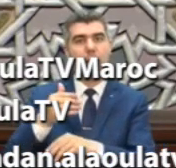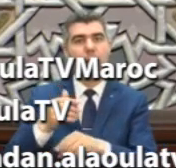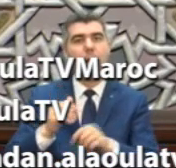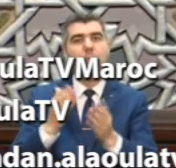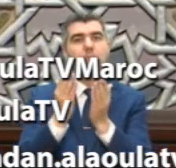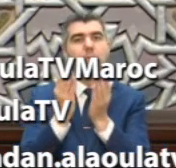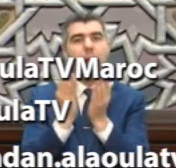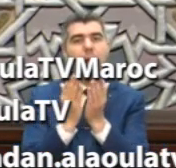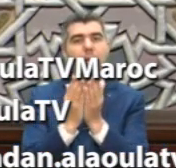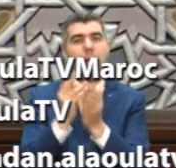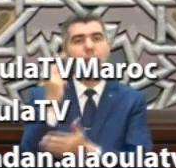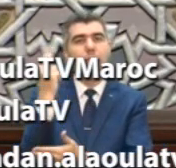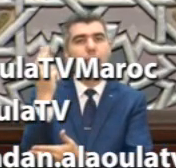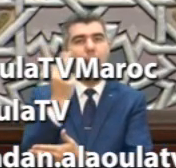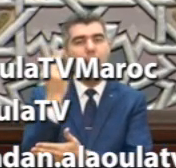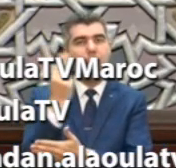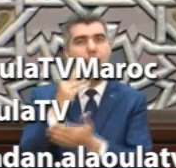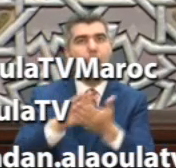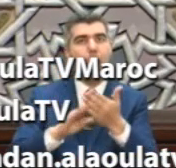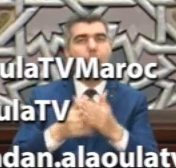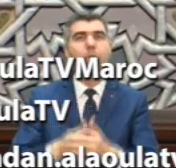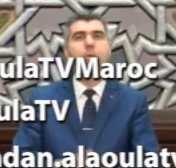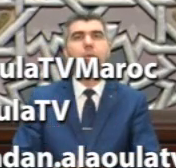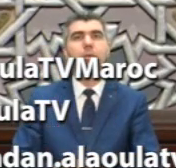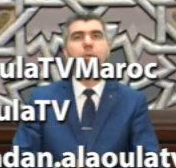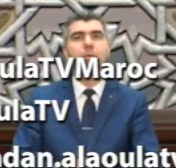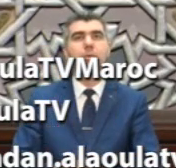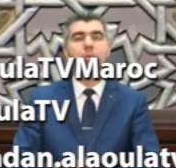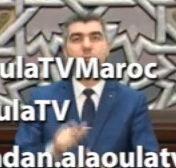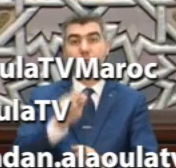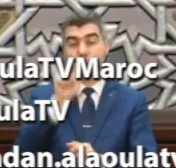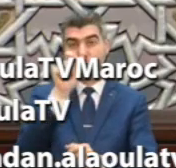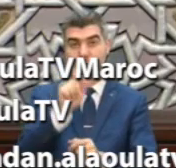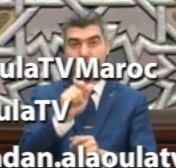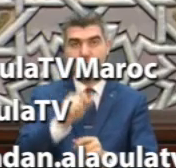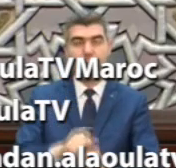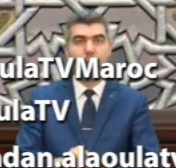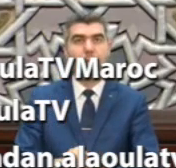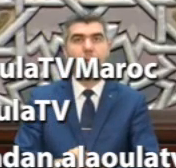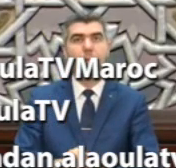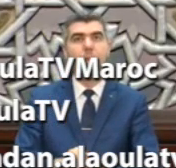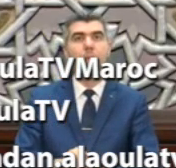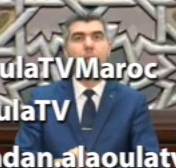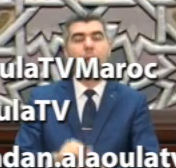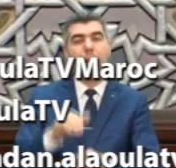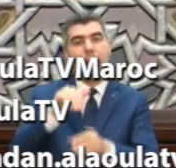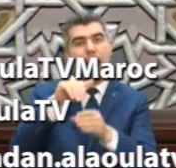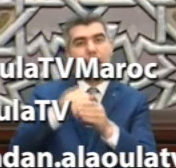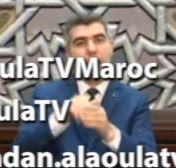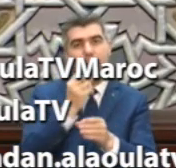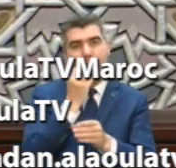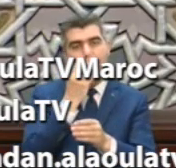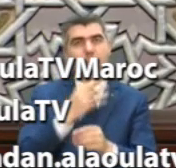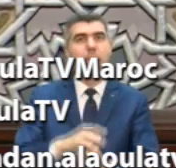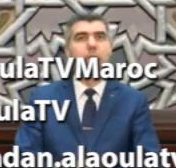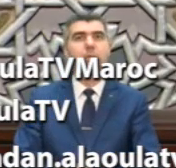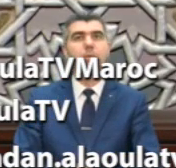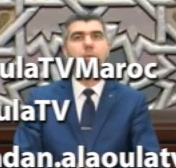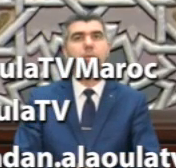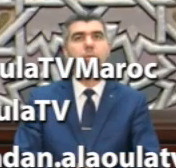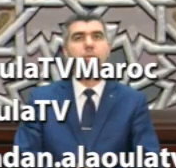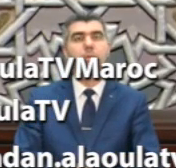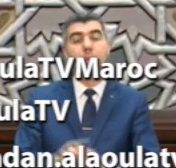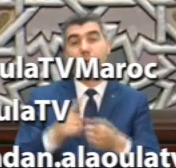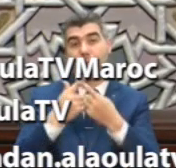والتكوين المهني والتعليم العالي والبحث العلمي من طرف السيد النائب المحترم سعيد بعزيز عن فريق الاشتراكي حول